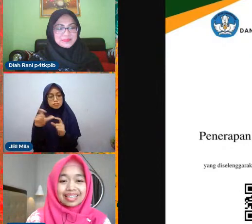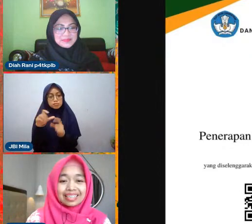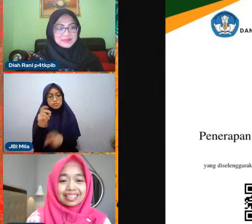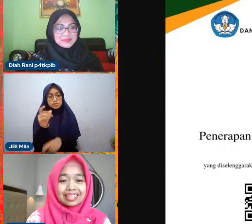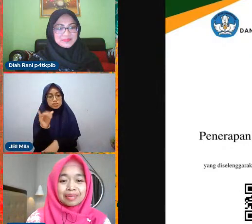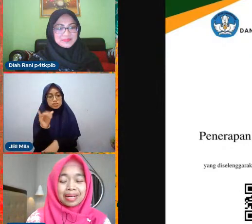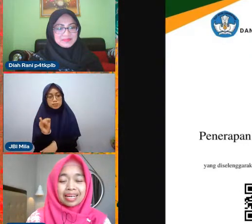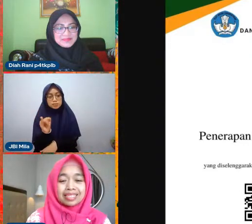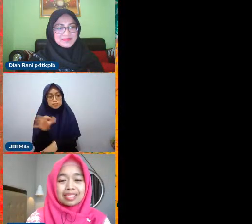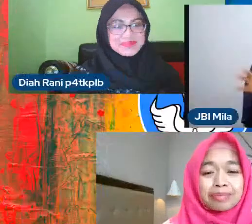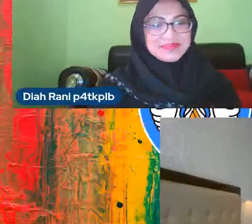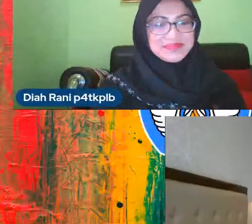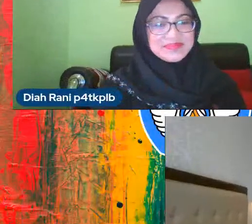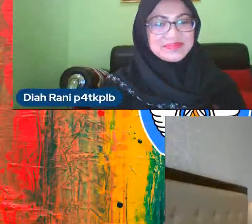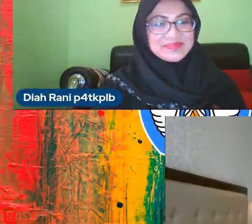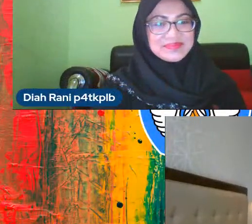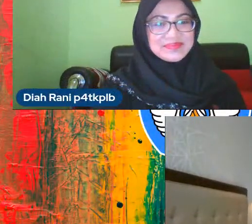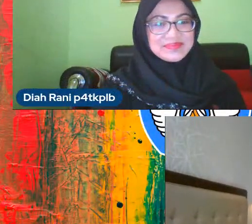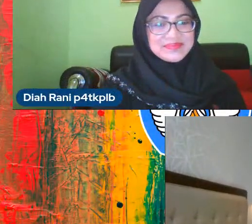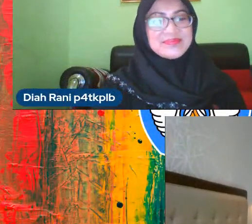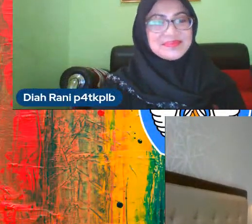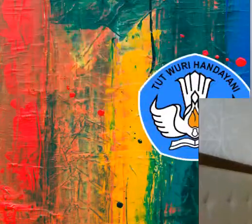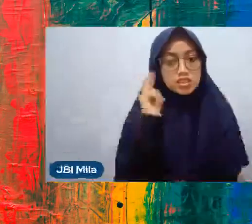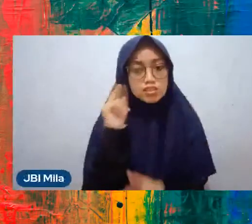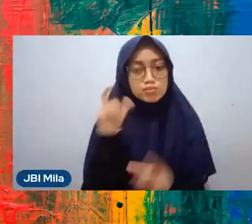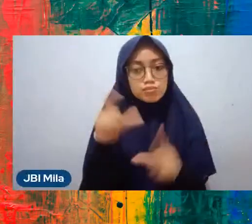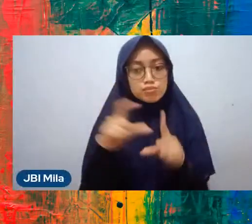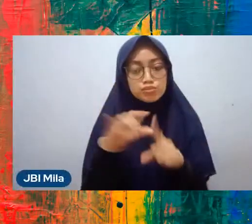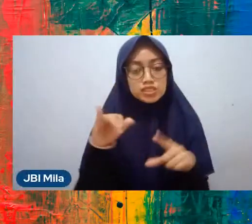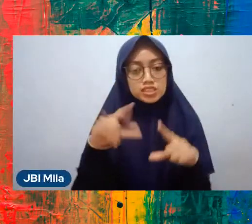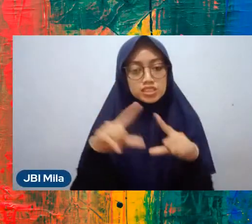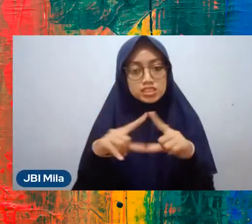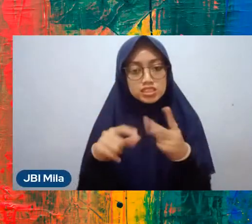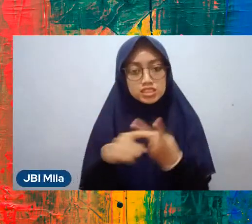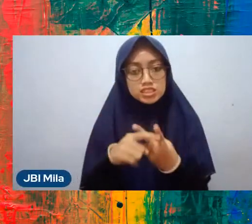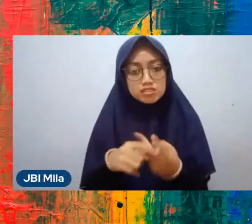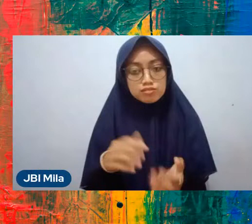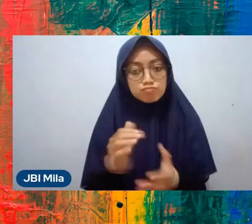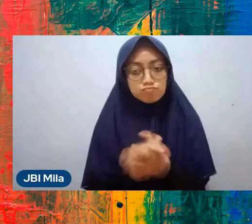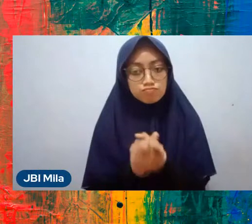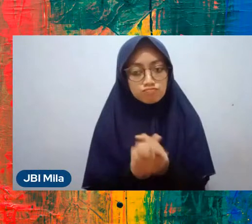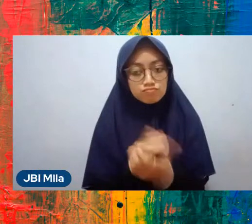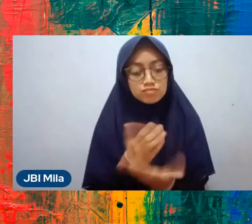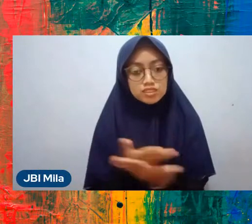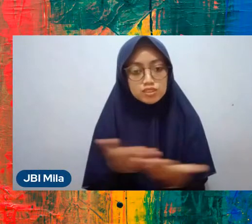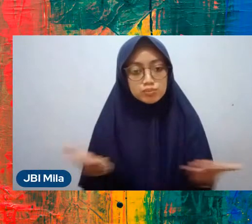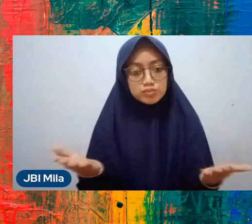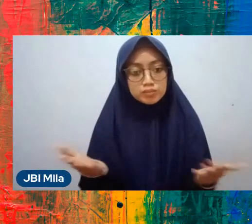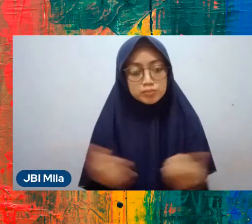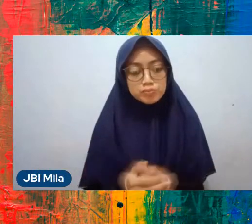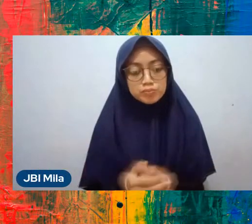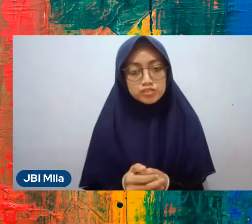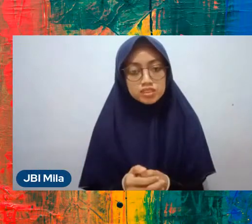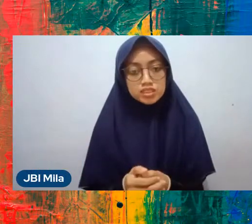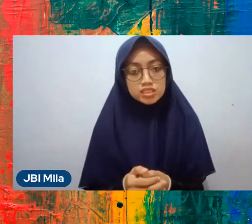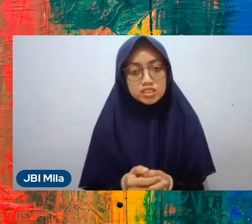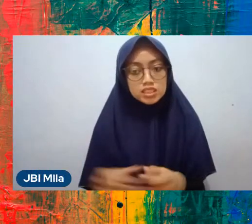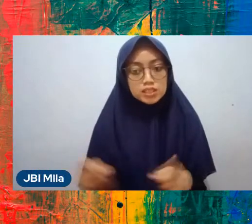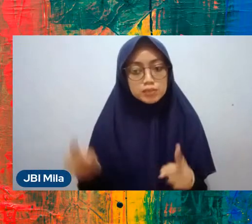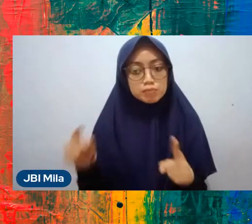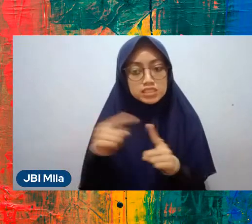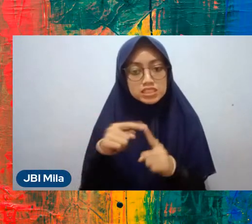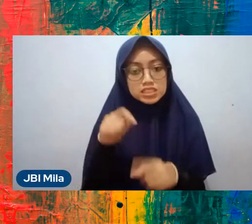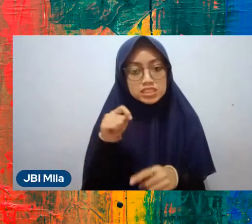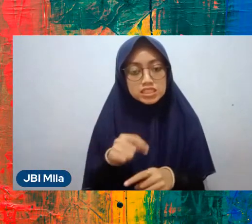Oke, terima kasih Bu Diarani. Baik sahabat luar biasa, classmate dan insan edukasi, sampai di sini acara